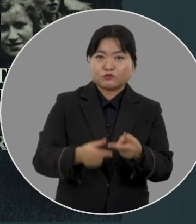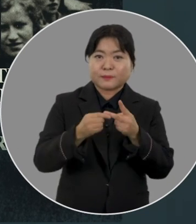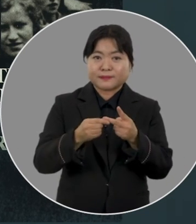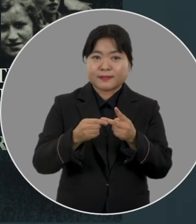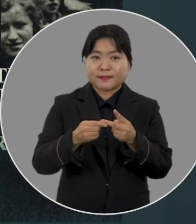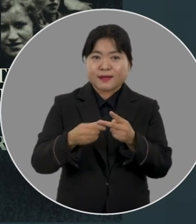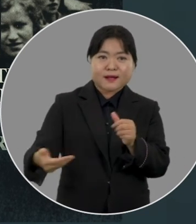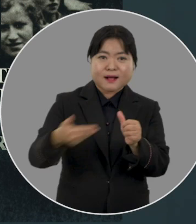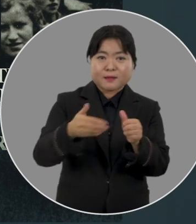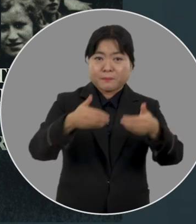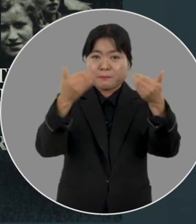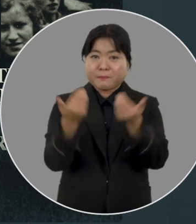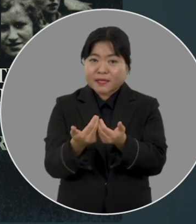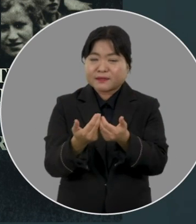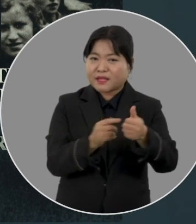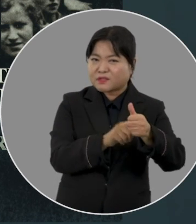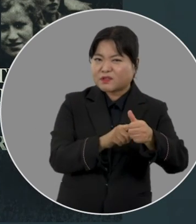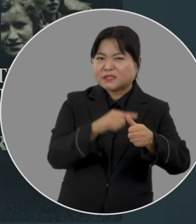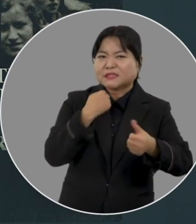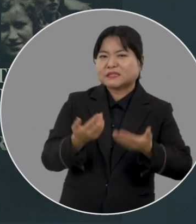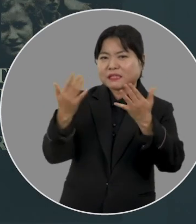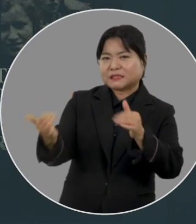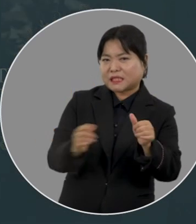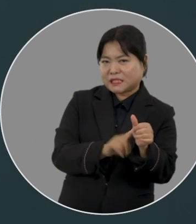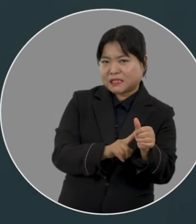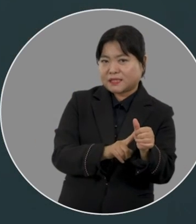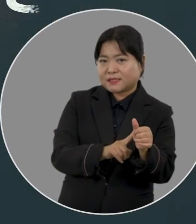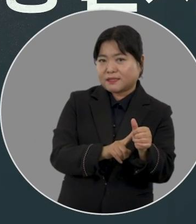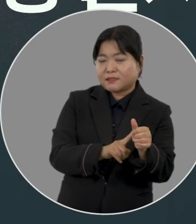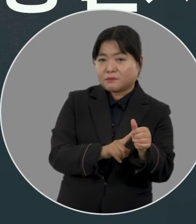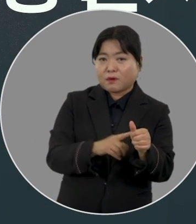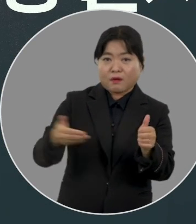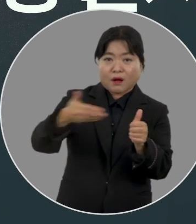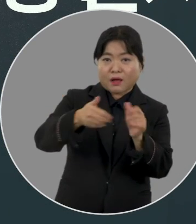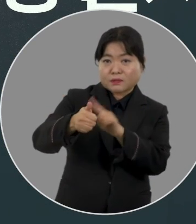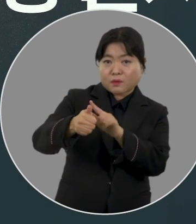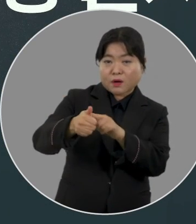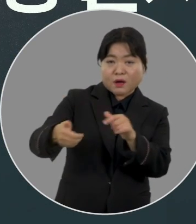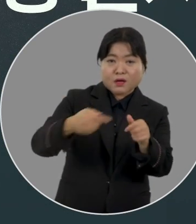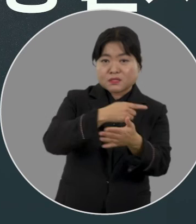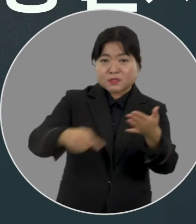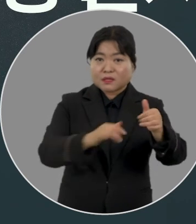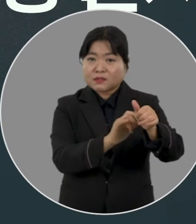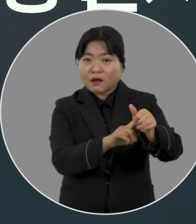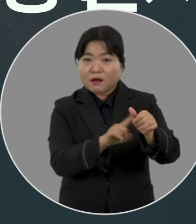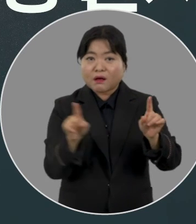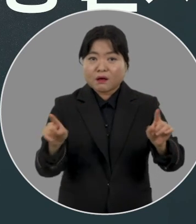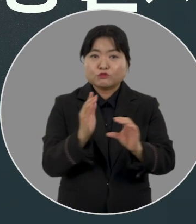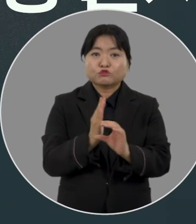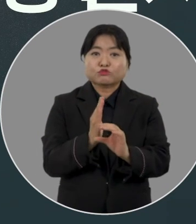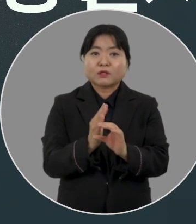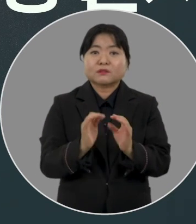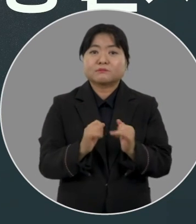번째, 가해자의 반대편에 섰던 희생자가 있었겠죠. 그렇다면 이 양극단의